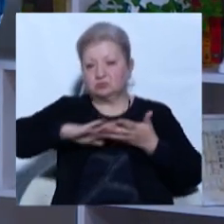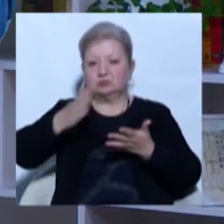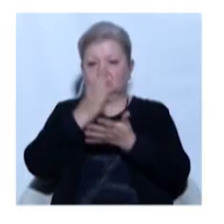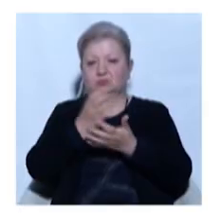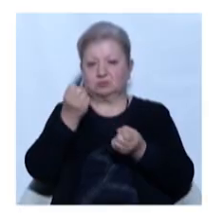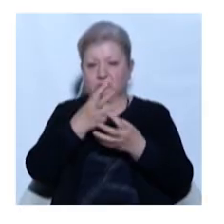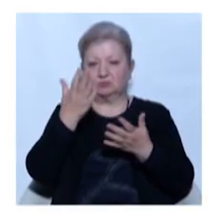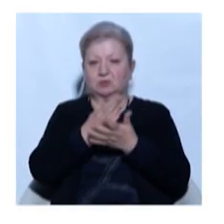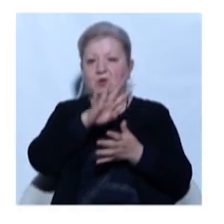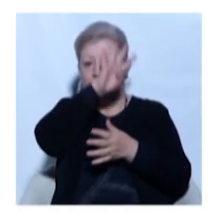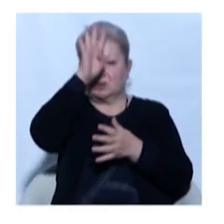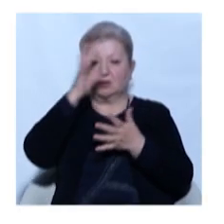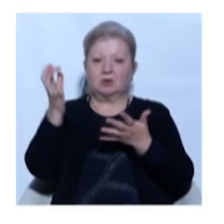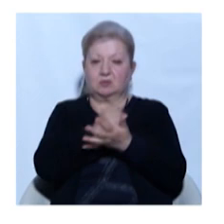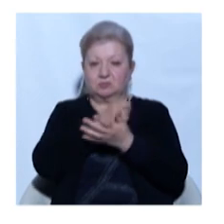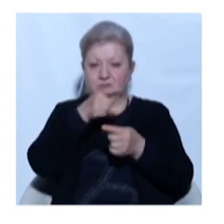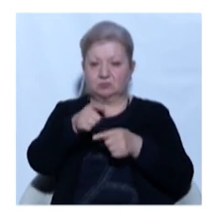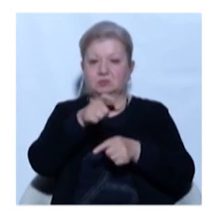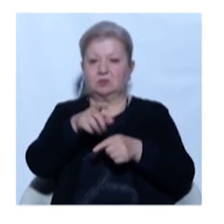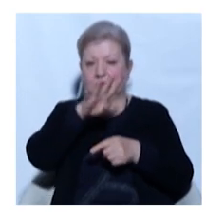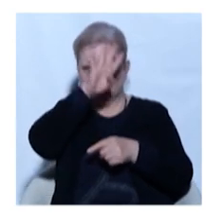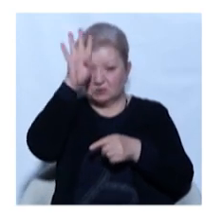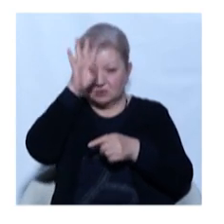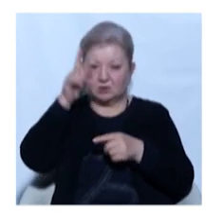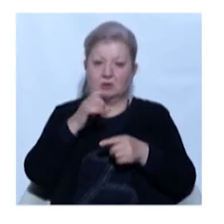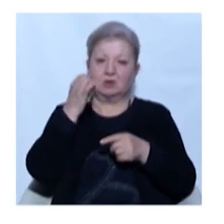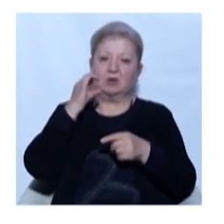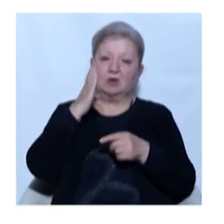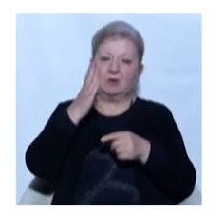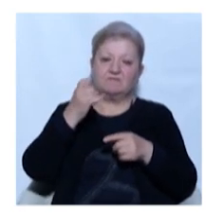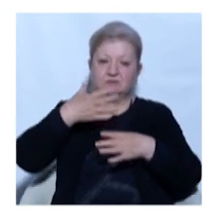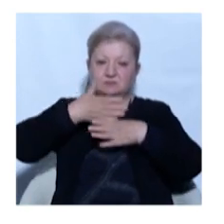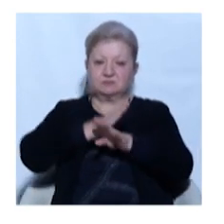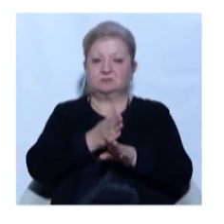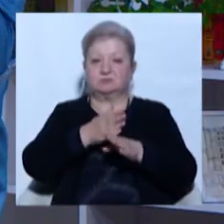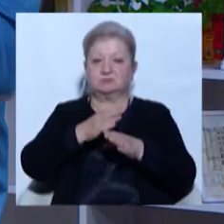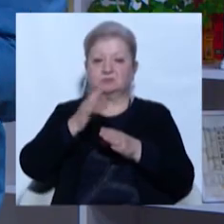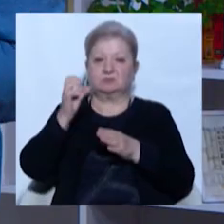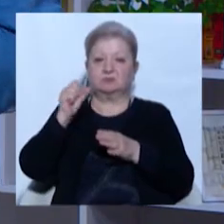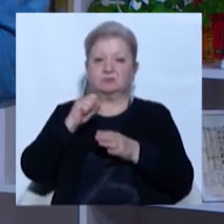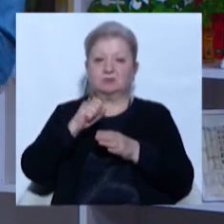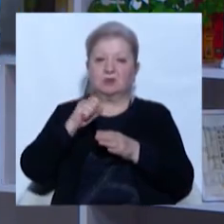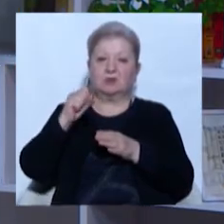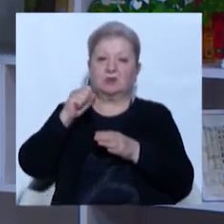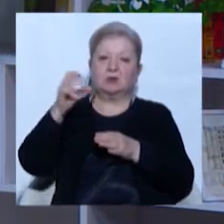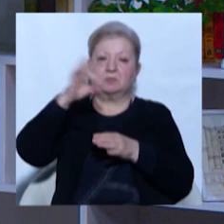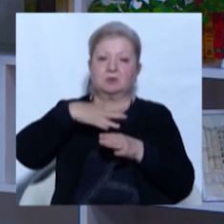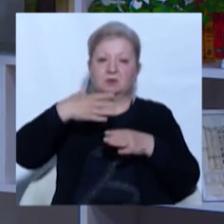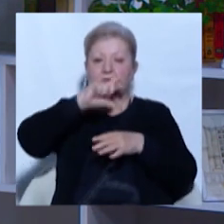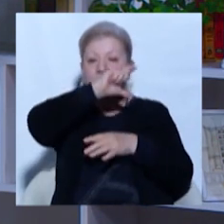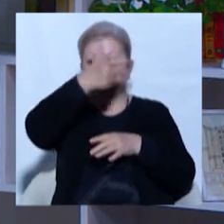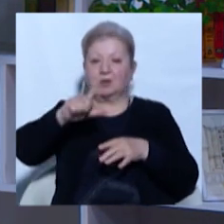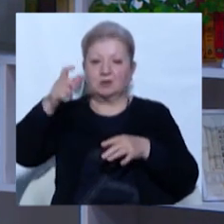დასრულდა. 397 წლის ზავით ირანმა და ბიზანტიამ გაინაწილეს ამიერკავკასია, სადაც ირანს